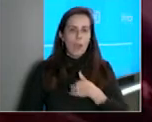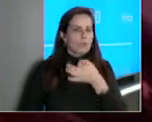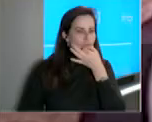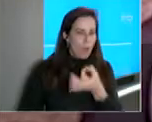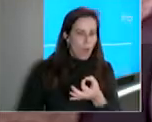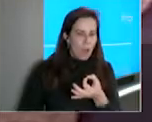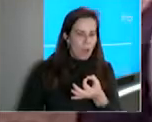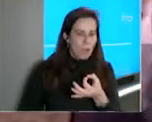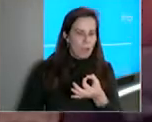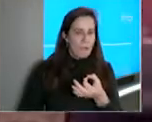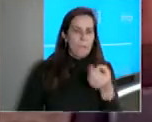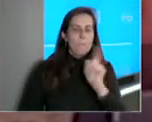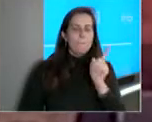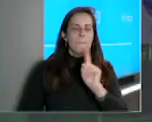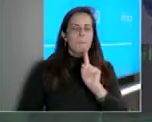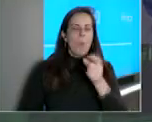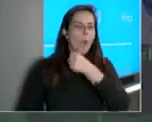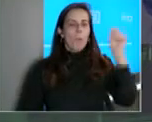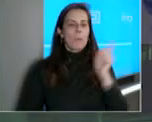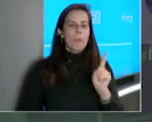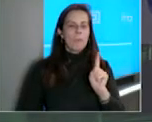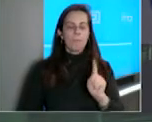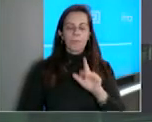אני שואל, מי כאן המורד?